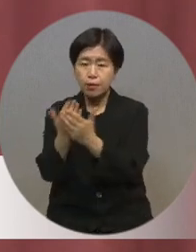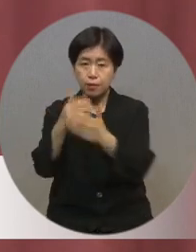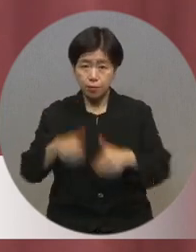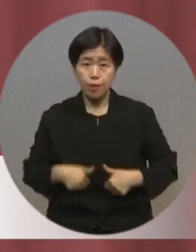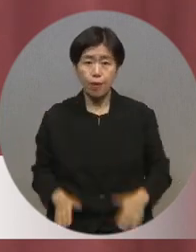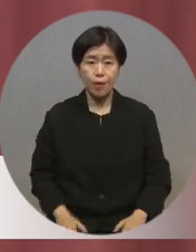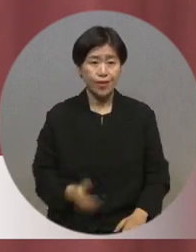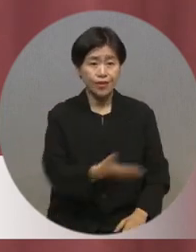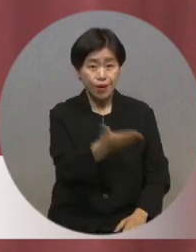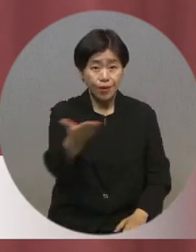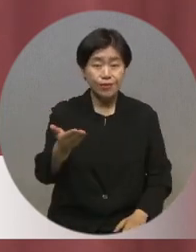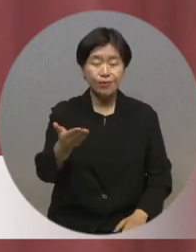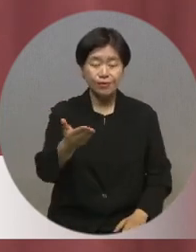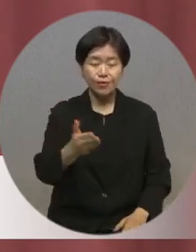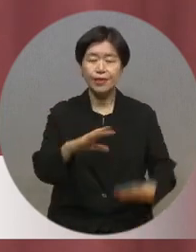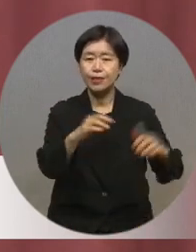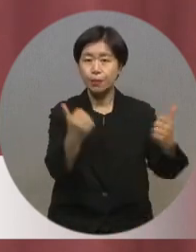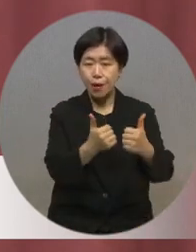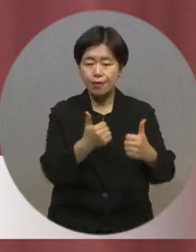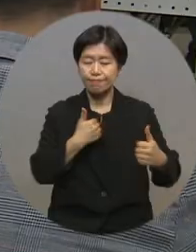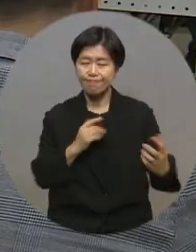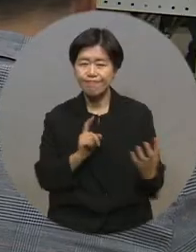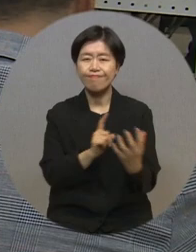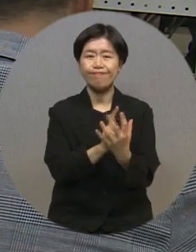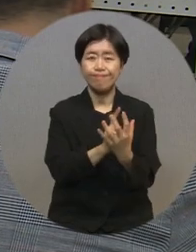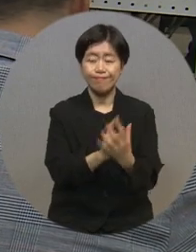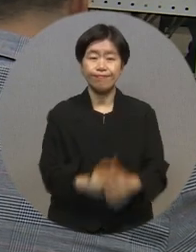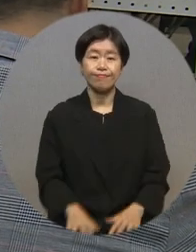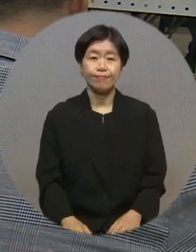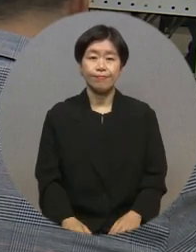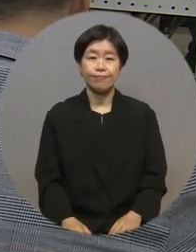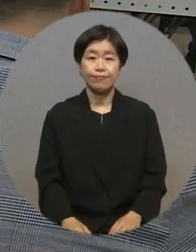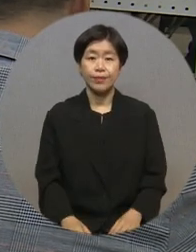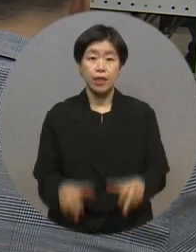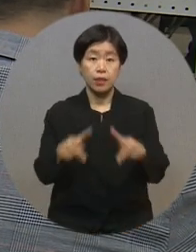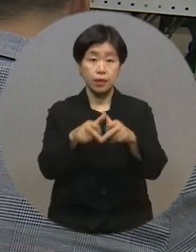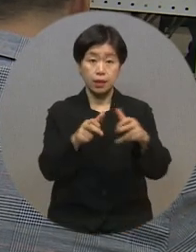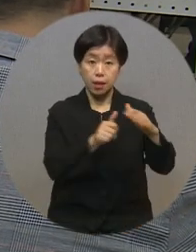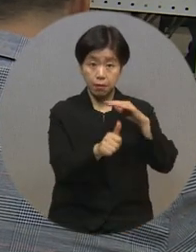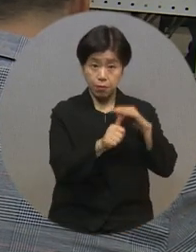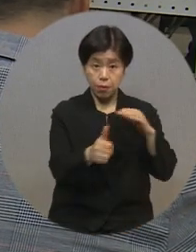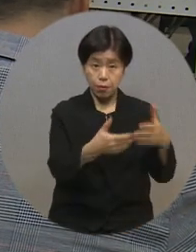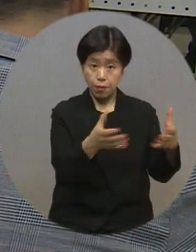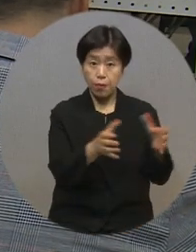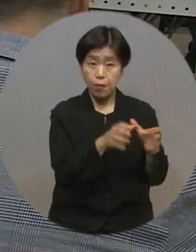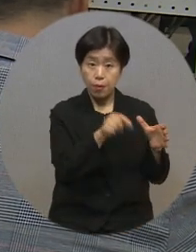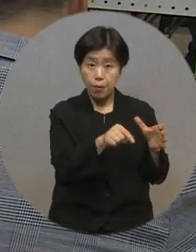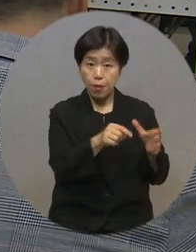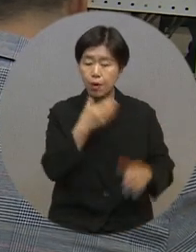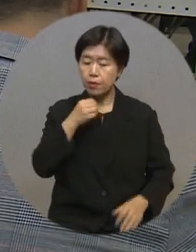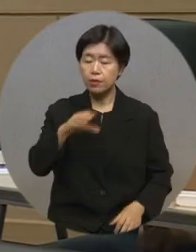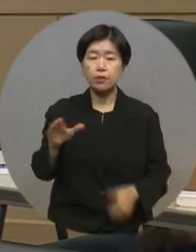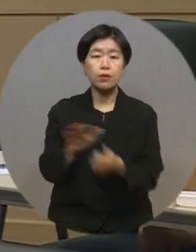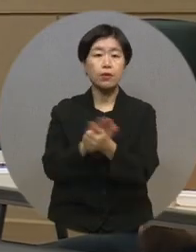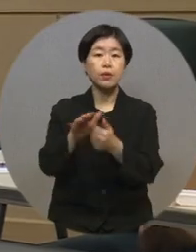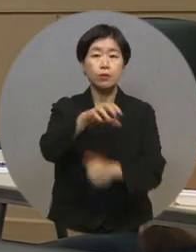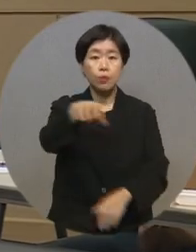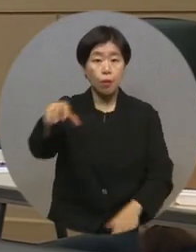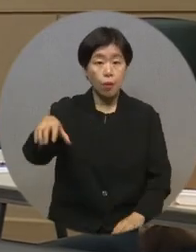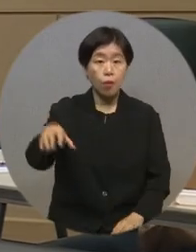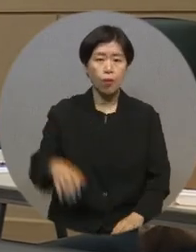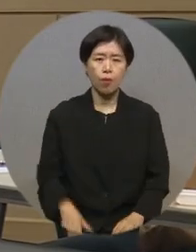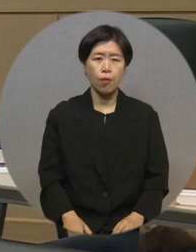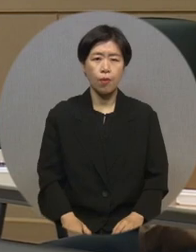강경수 의원님과 함께 하겠습니다. 한편 장애계 대표들은 장애인 복지 서비스의 지역 격차